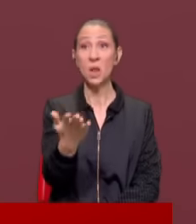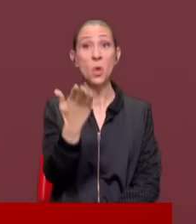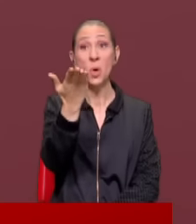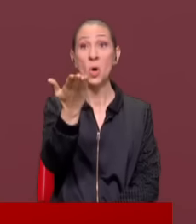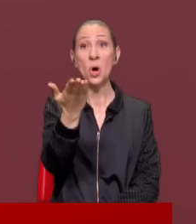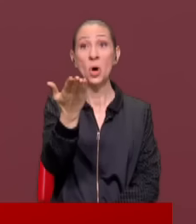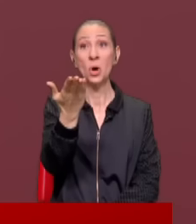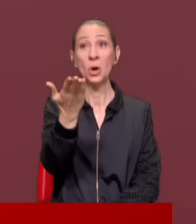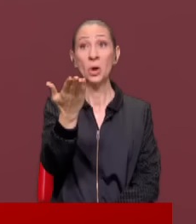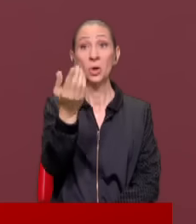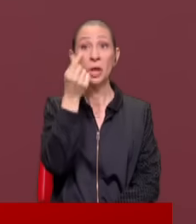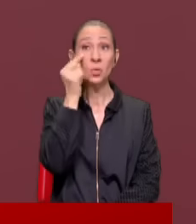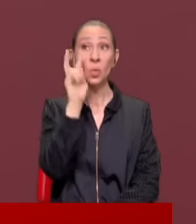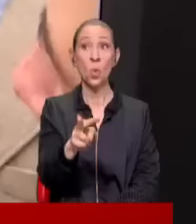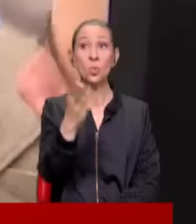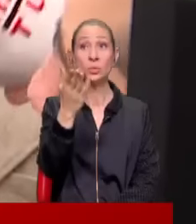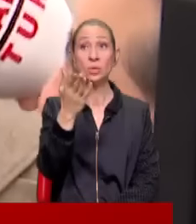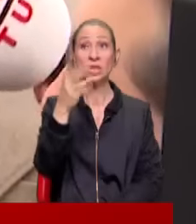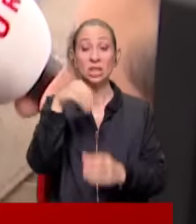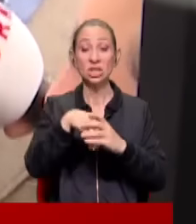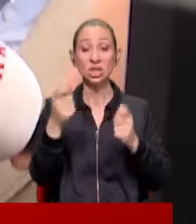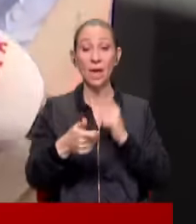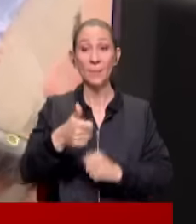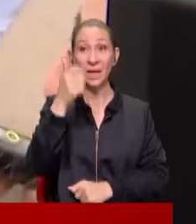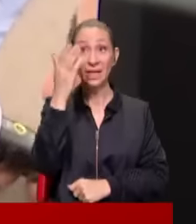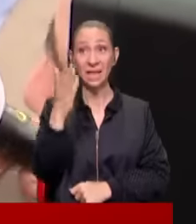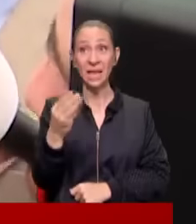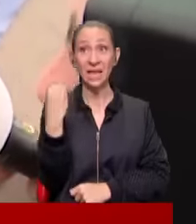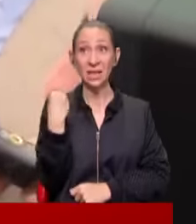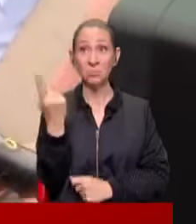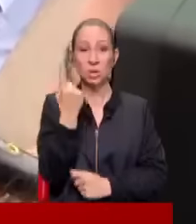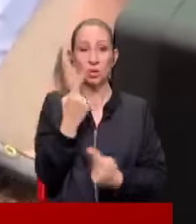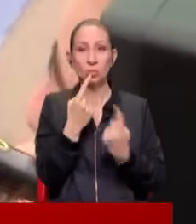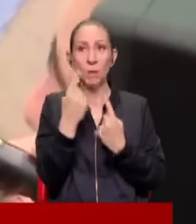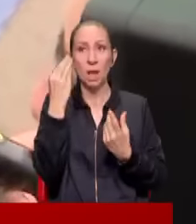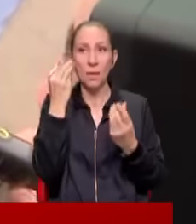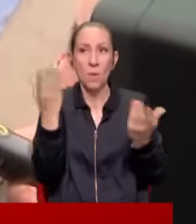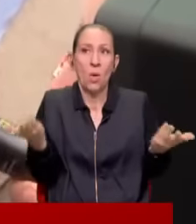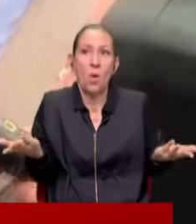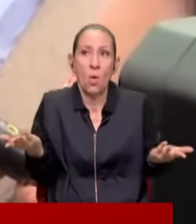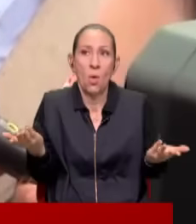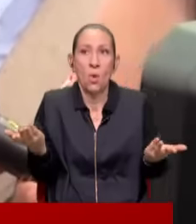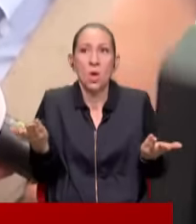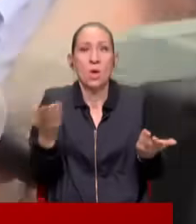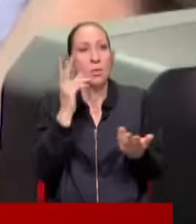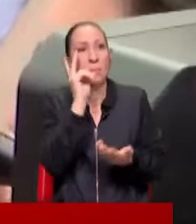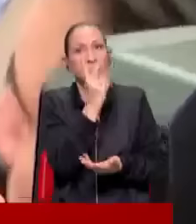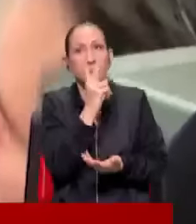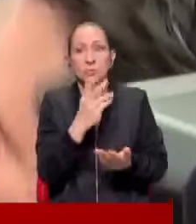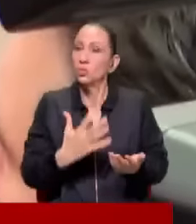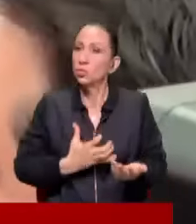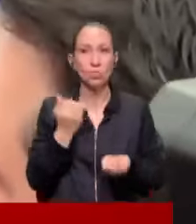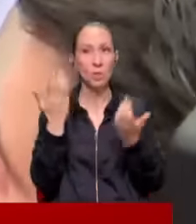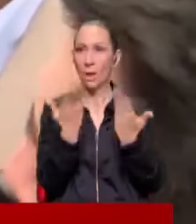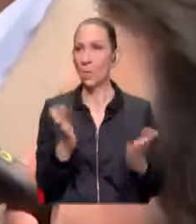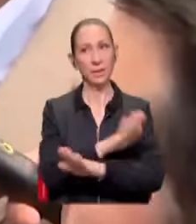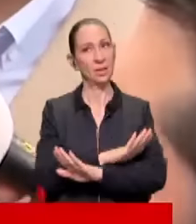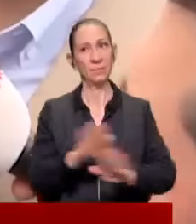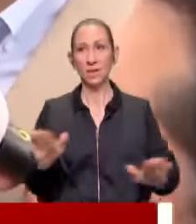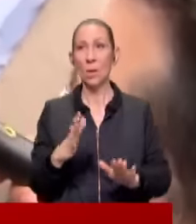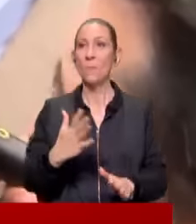izin verildiğini görüyoruz. İçişleri Bakanı'yla yeni bir şey konuşmanın anlamı yok. Çünkü kendisi maalesef kabul